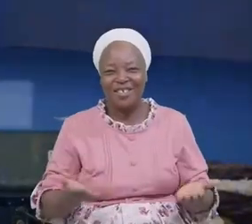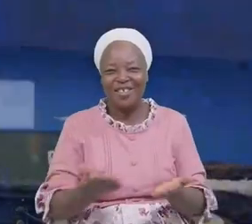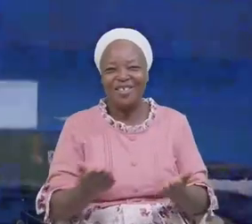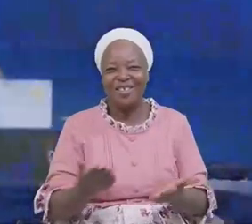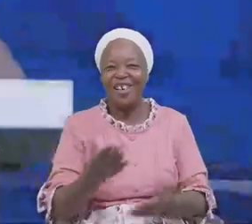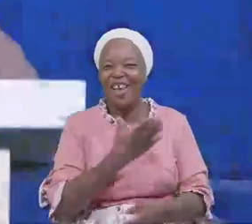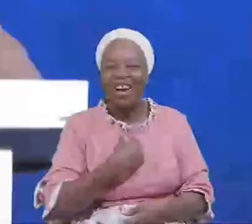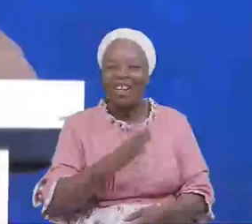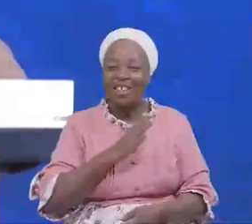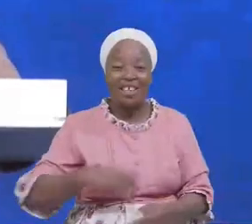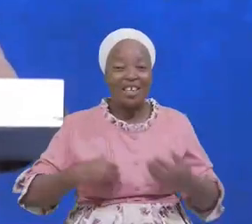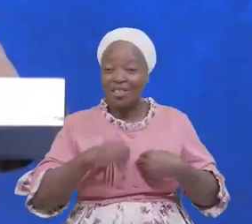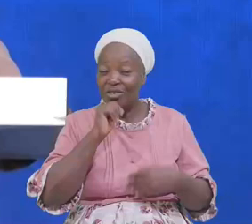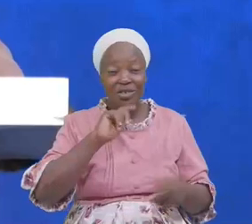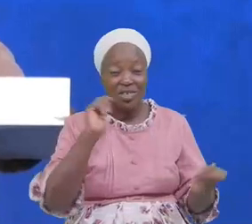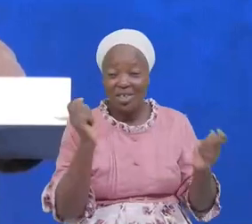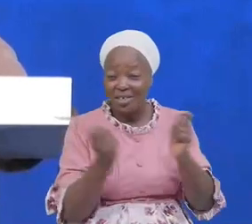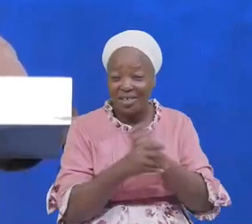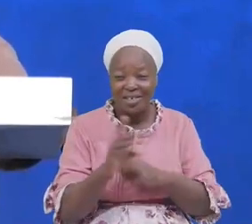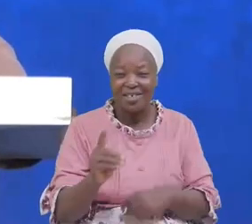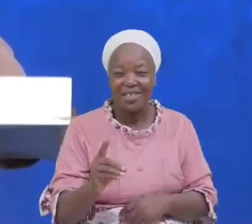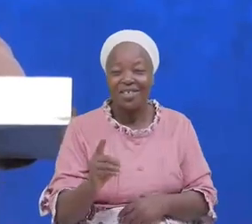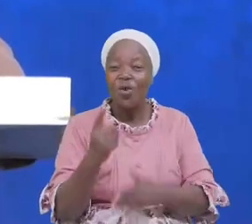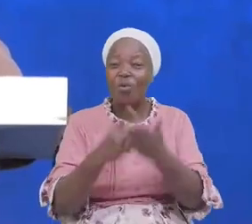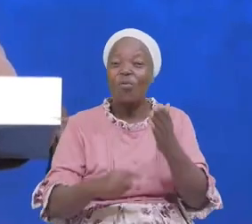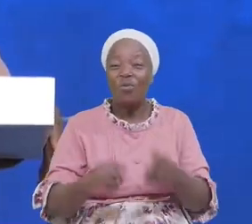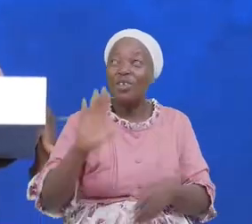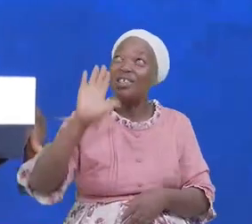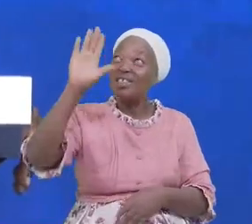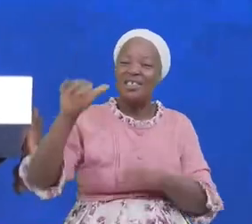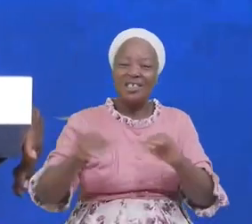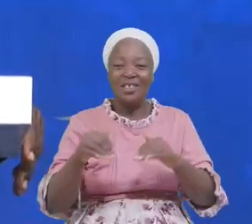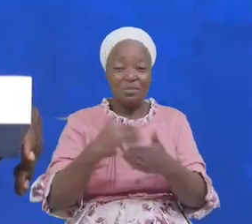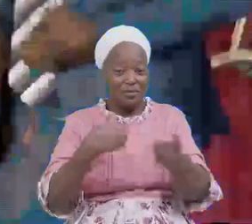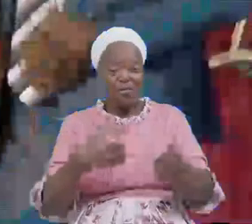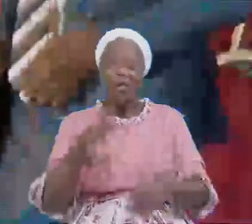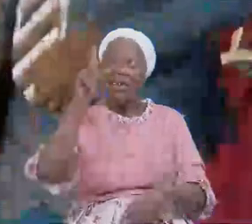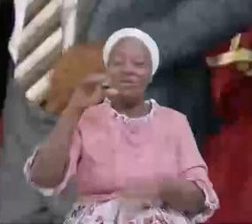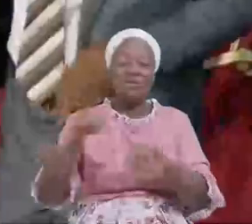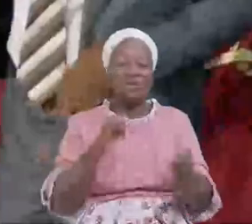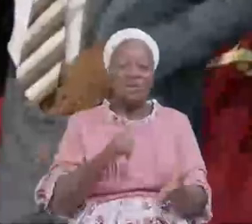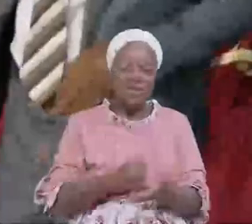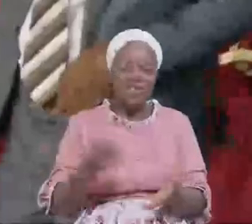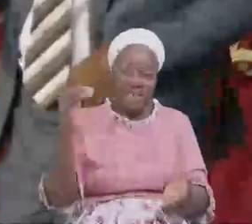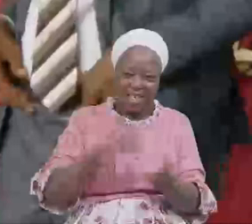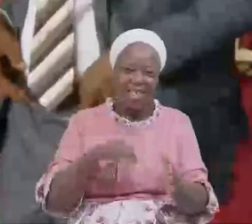Et Christ n'a pas changé. Ce qu'il a fait avant, il le fera dans ta vie.